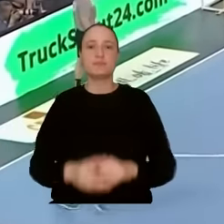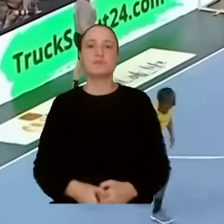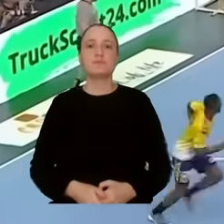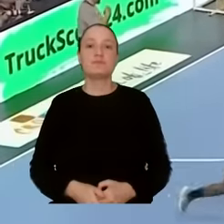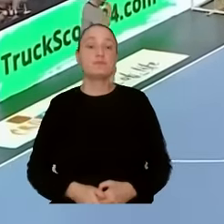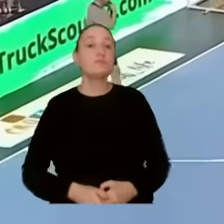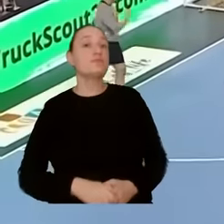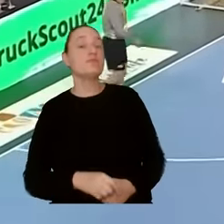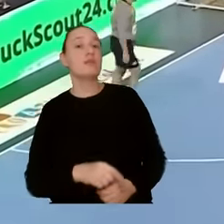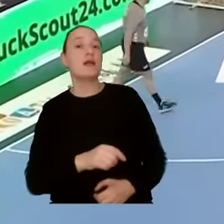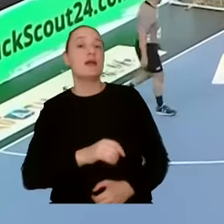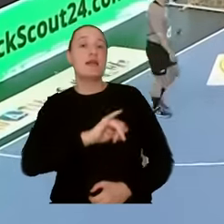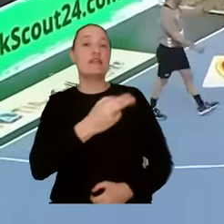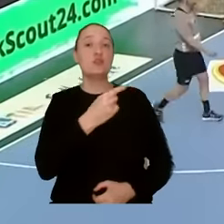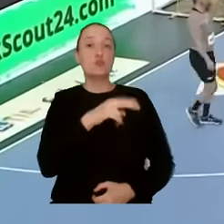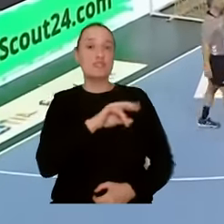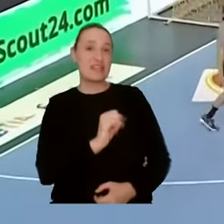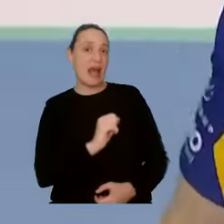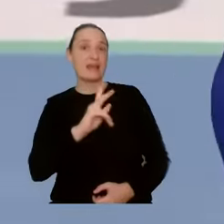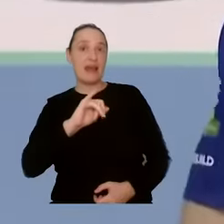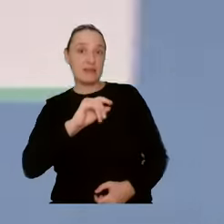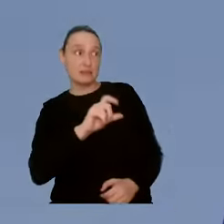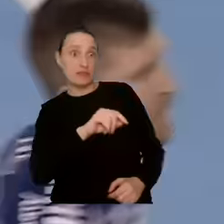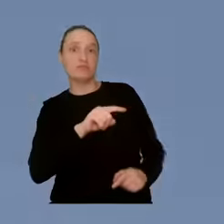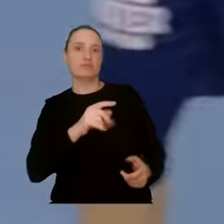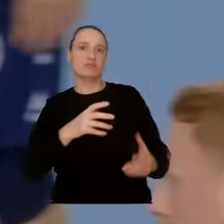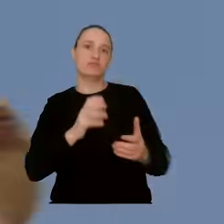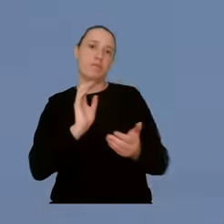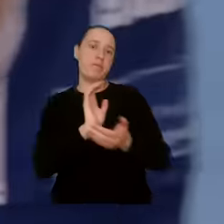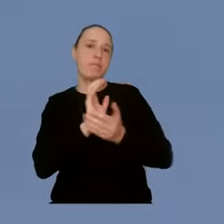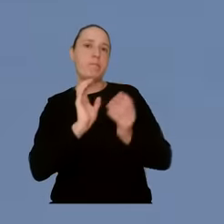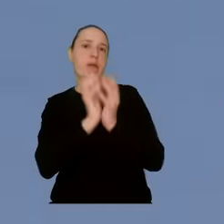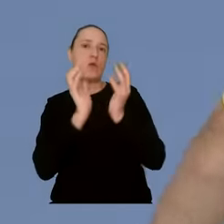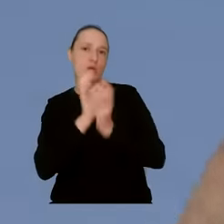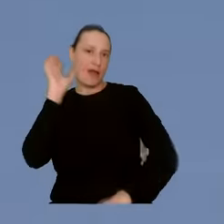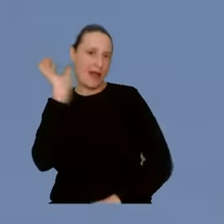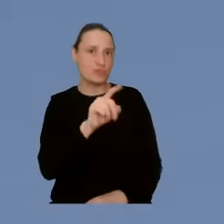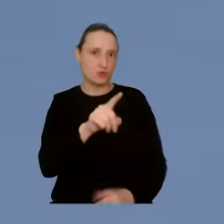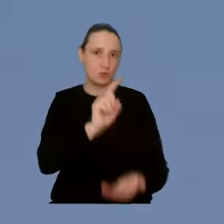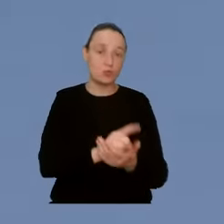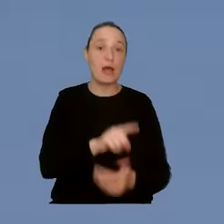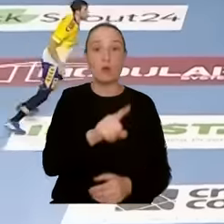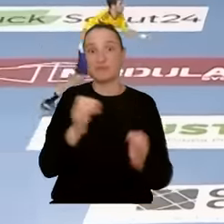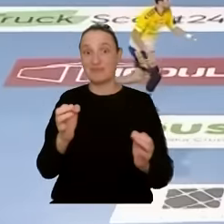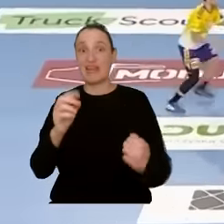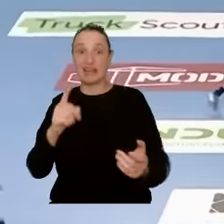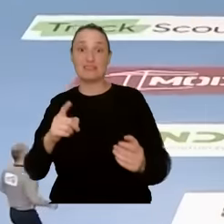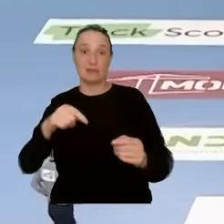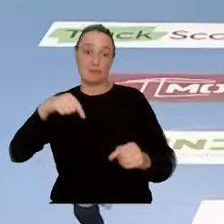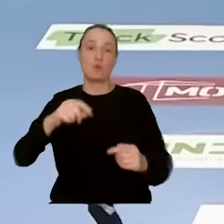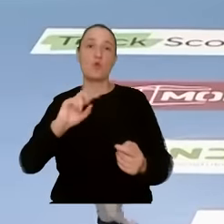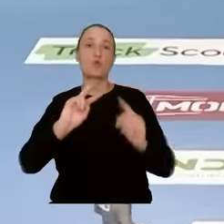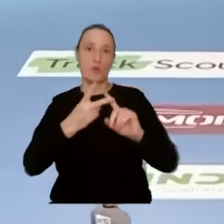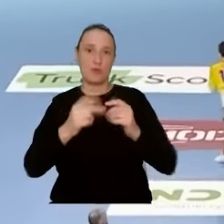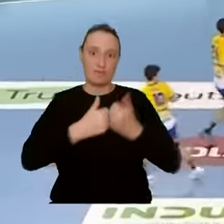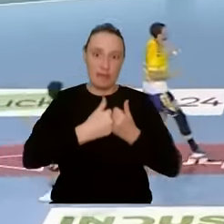Kielce z pewnym awansem do ćwierćfinału Ligi Mistrzów Piłkarzy Ręcznych. Po okazałej wygranej przed tygodniem, teraz w rewanżu u siebie mistrzowie Polski